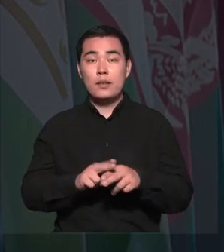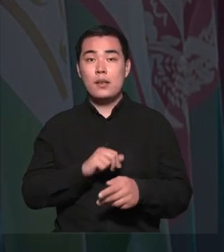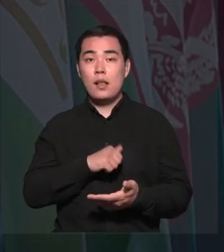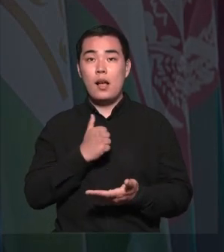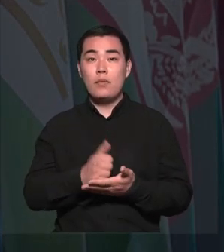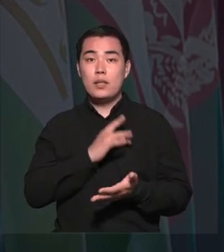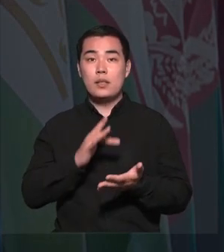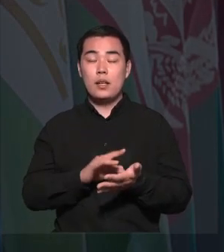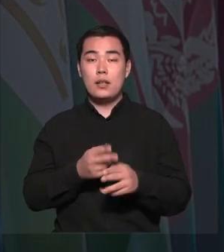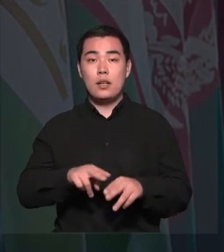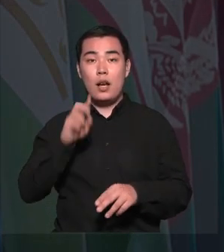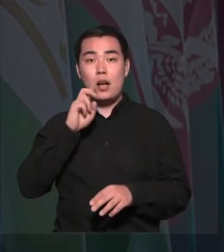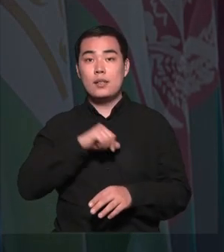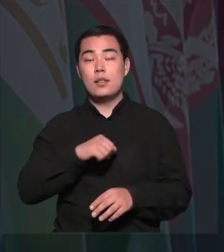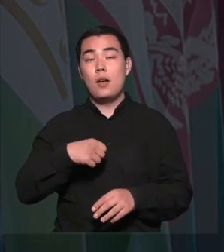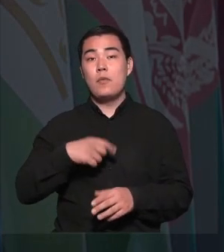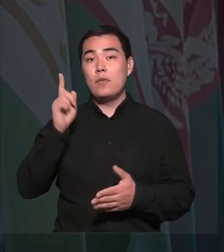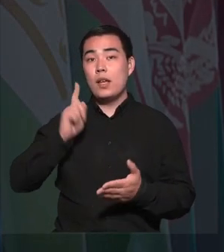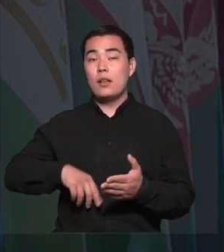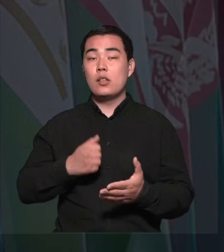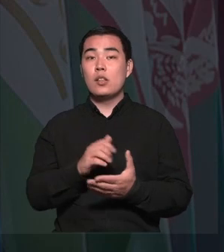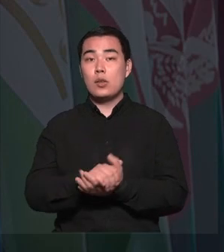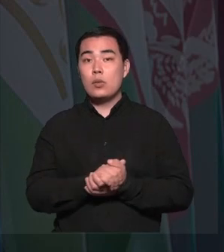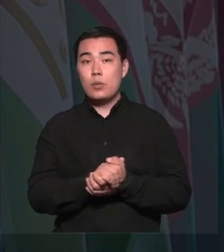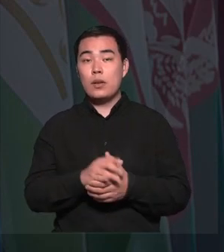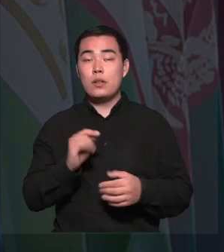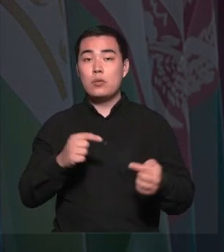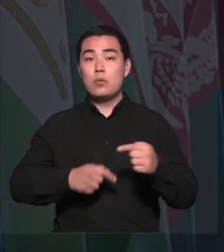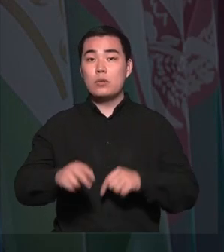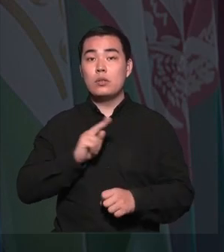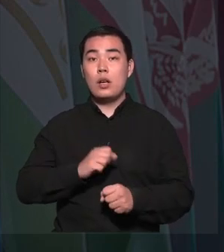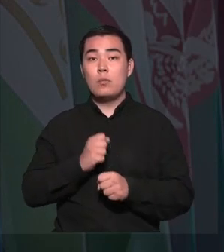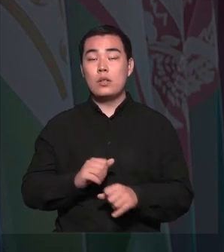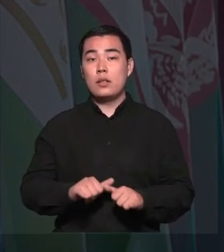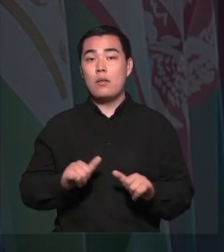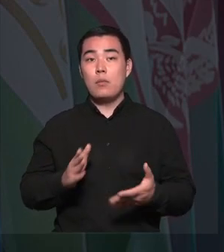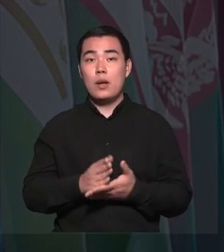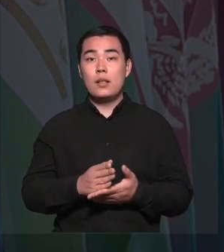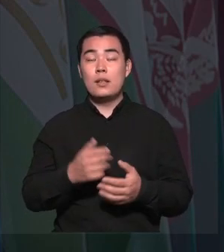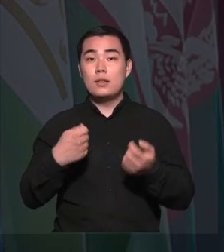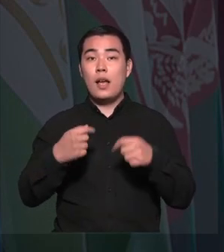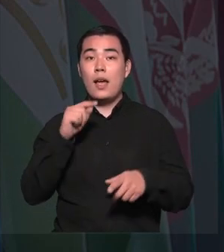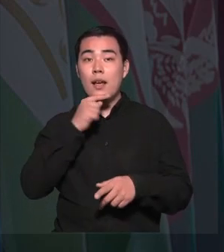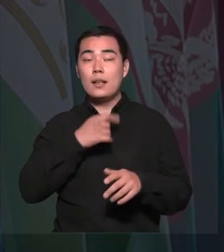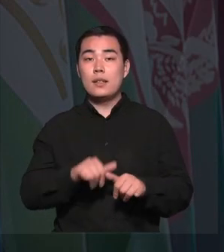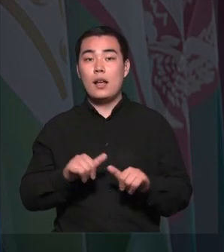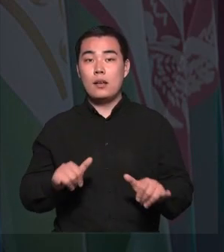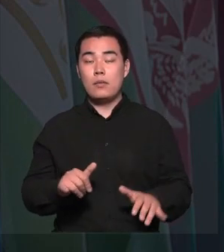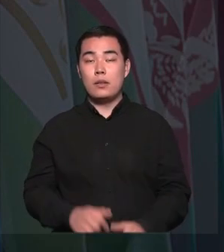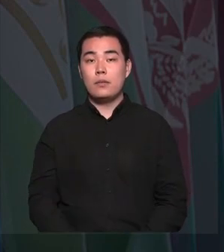мүше мемлекеттер арасында өзара сенім, достық, татулық қарым-қатынасты нығайту. Саяси экономиканы дамыту.